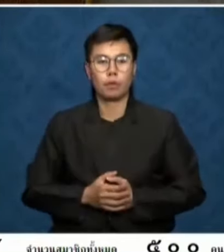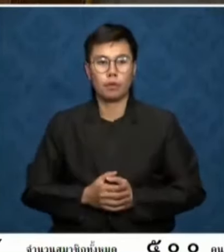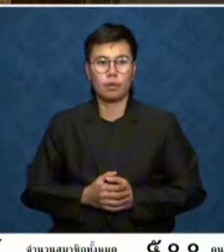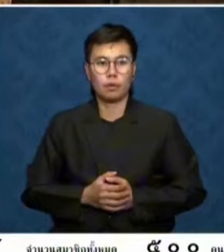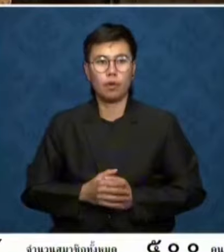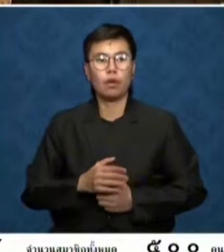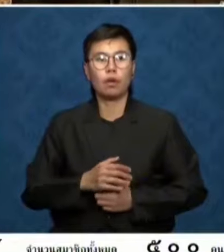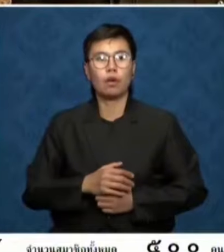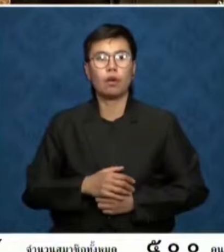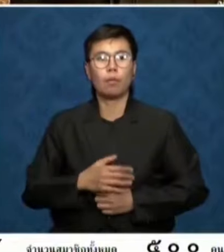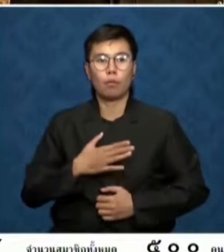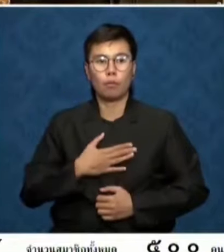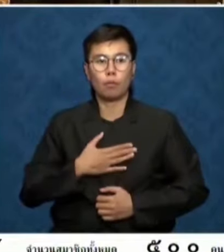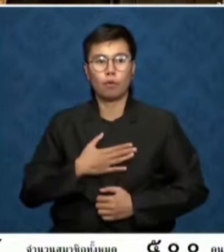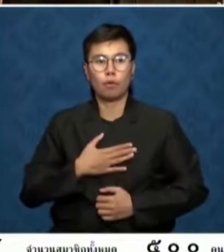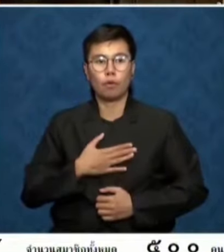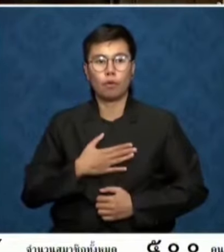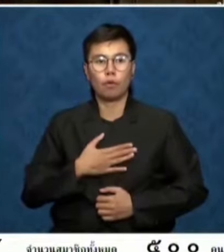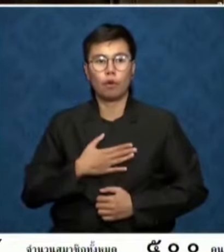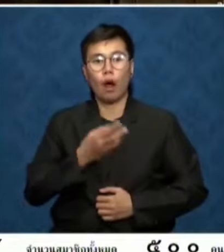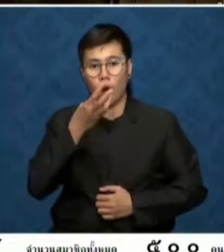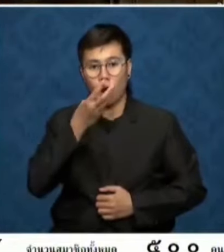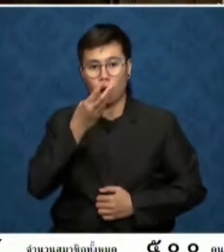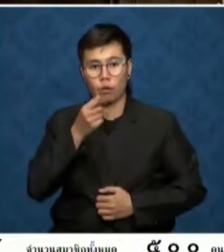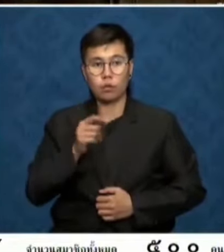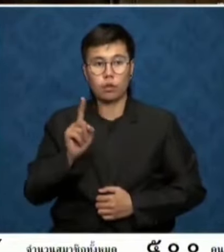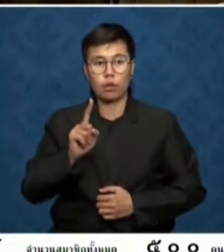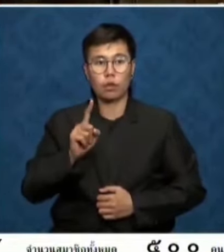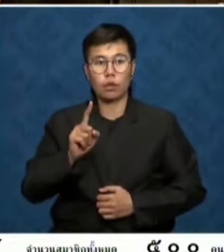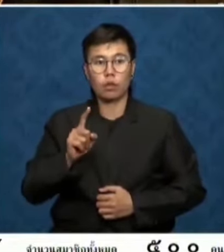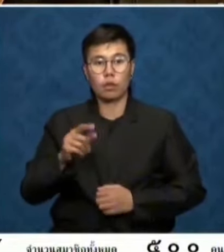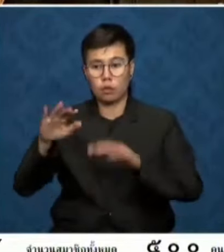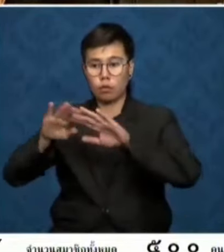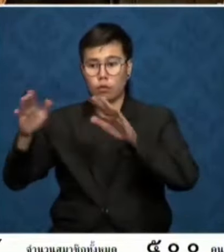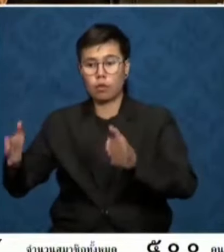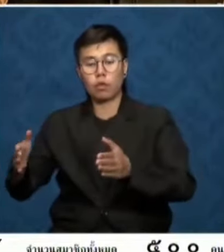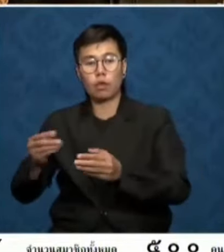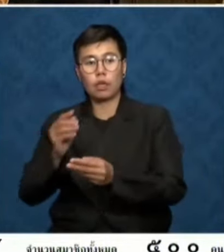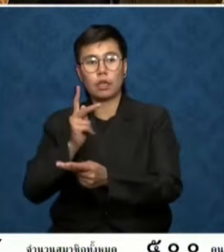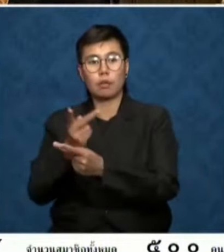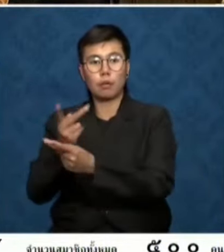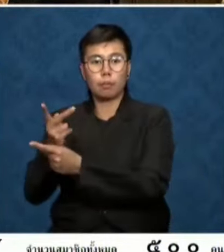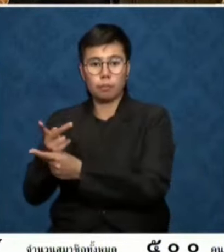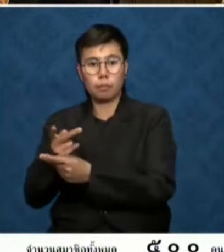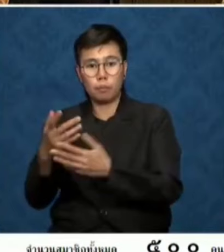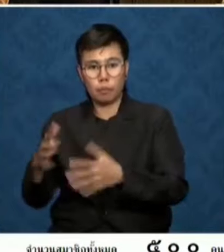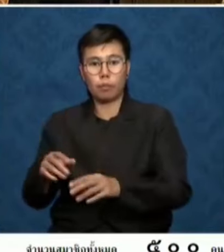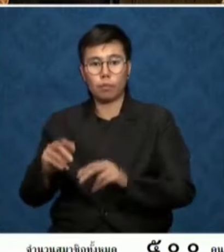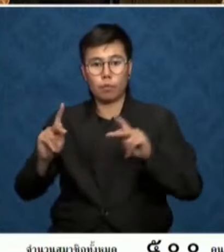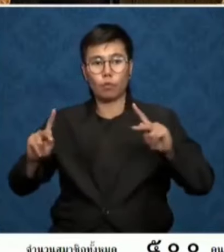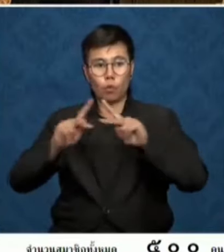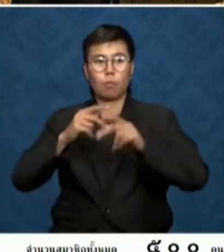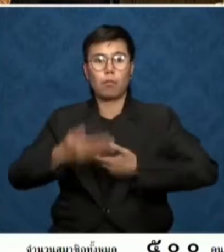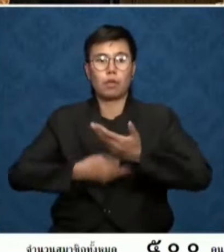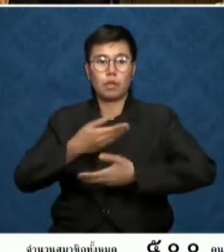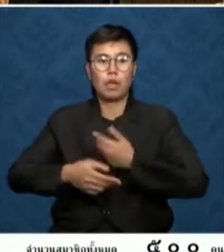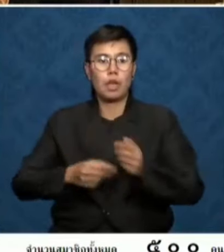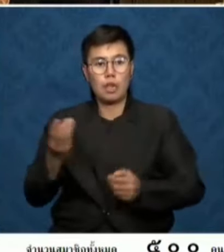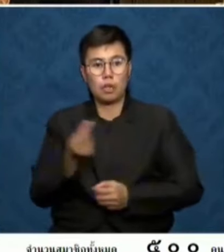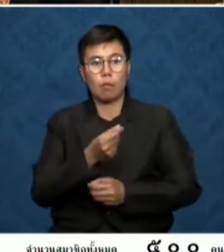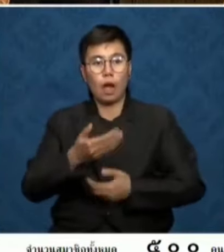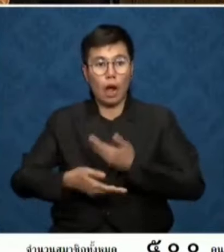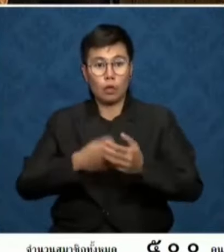ครับคือจริงๆแล้วเนี่ยข้าวเนี่ยที่อยู่ในโกดังเนี่ยที่ผมพยายามบอกว่าให้กระทรวงพาณิชย์รีบเอามาขายเนี่ยเพราะอย่างน้อย